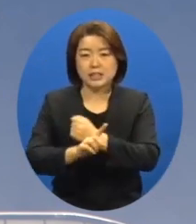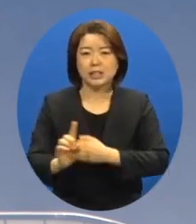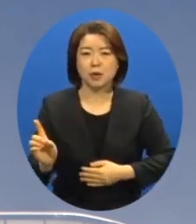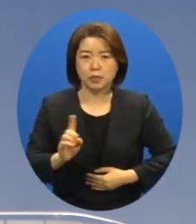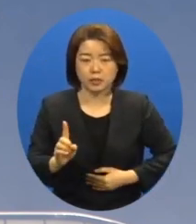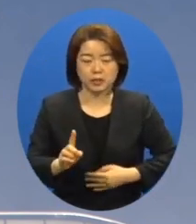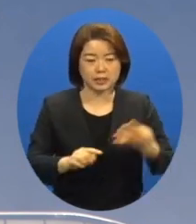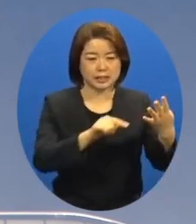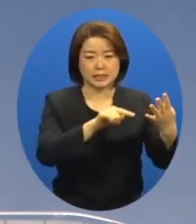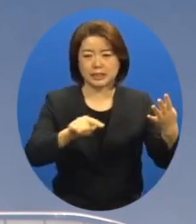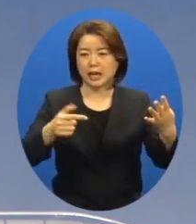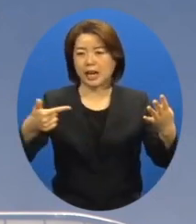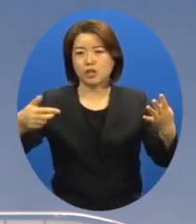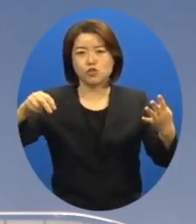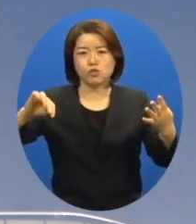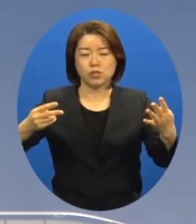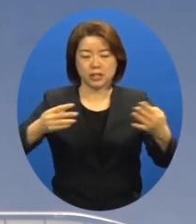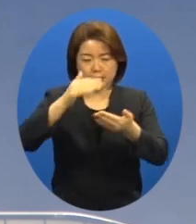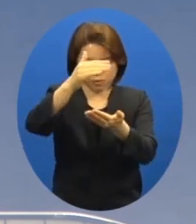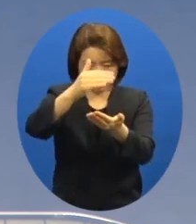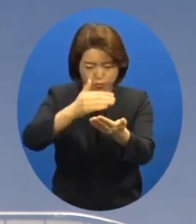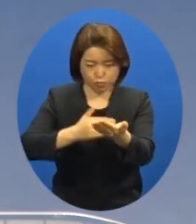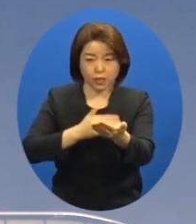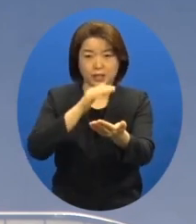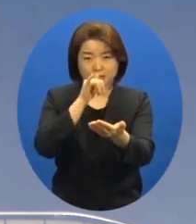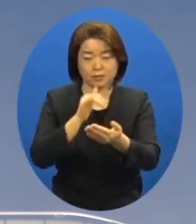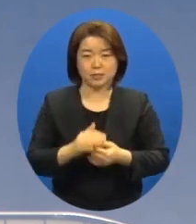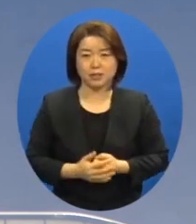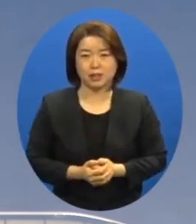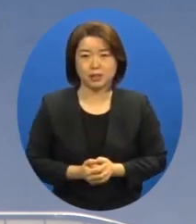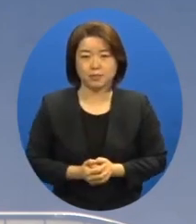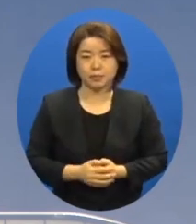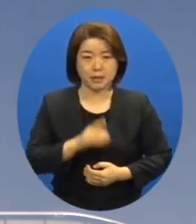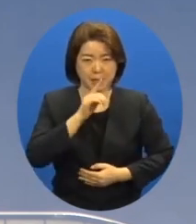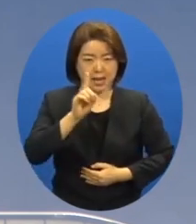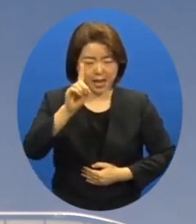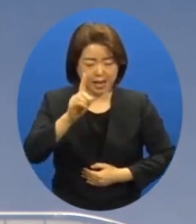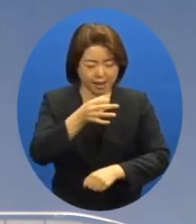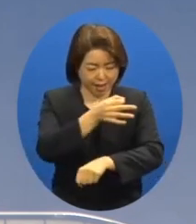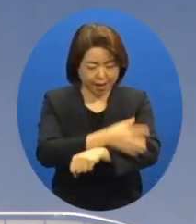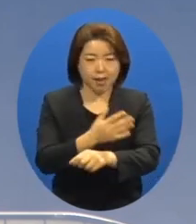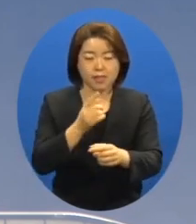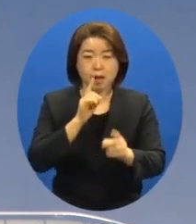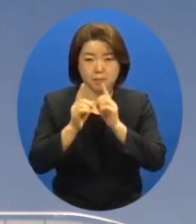6절까지 정리해 두고 있습니다. 한마디로 말하면